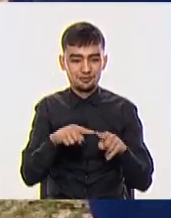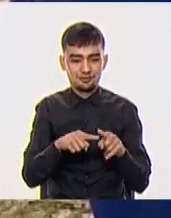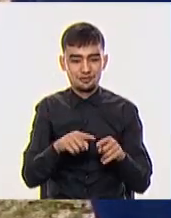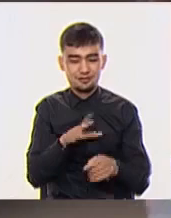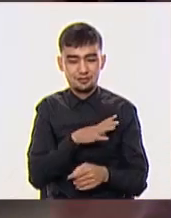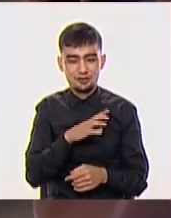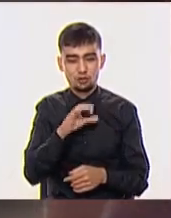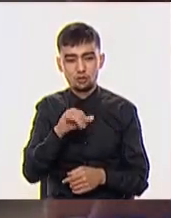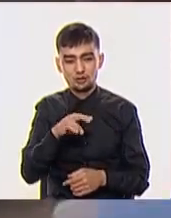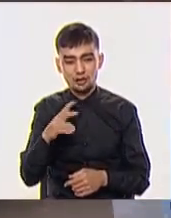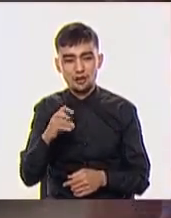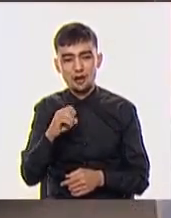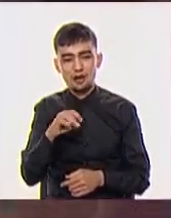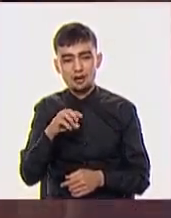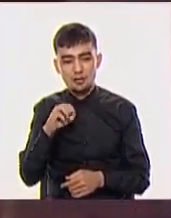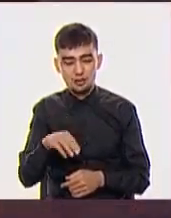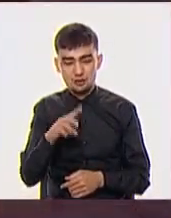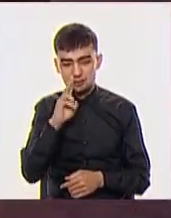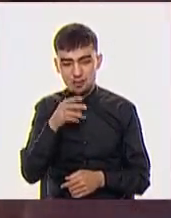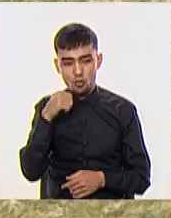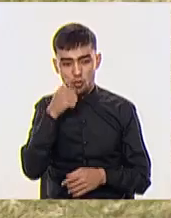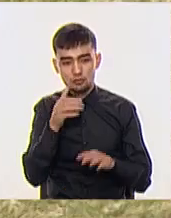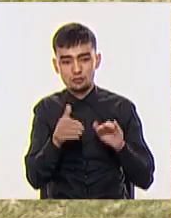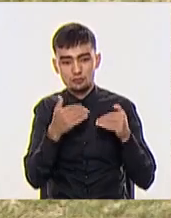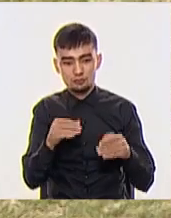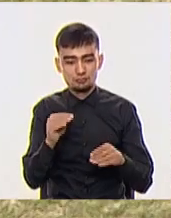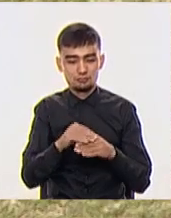городища Султан-Рабат появилась 2 года спустя.